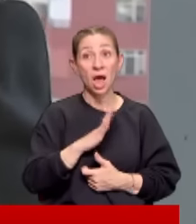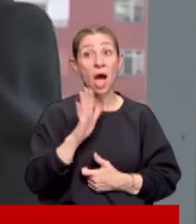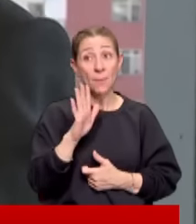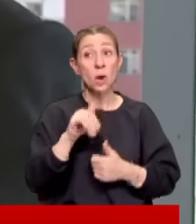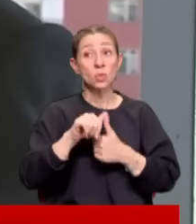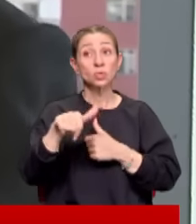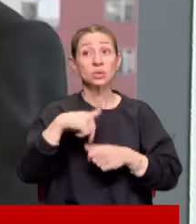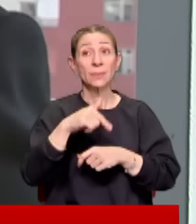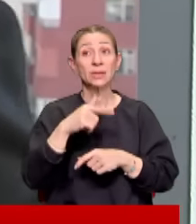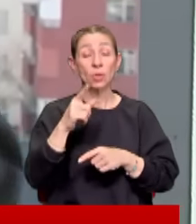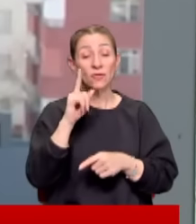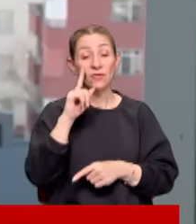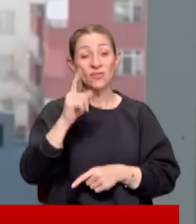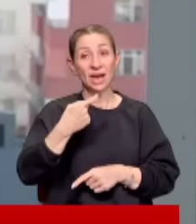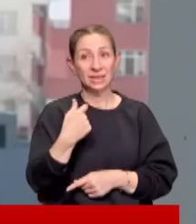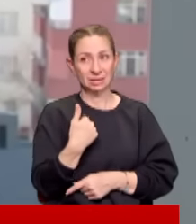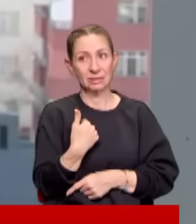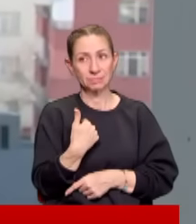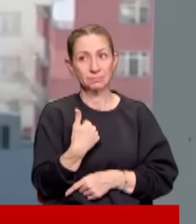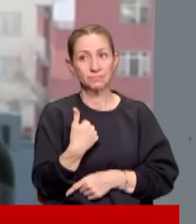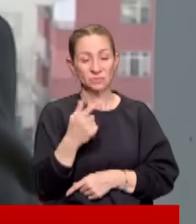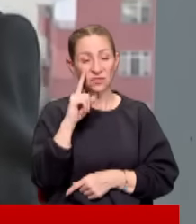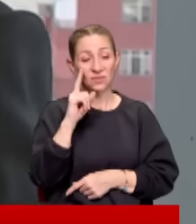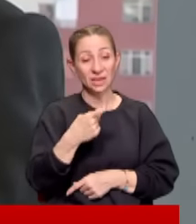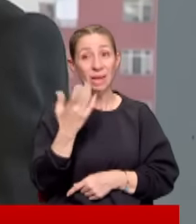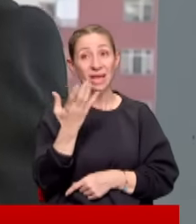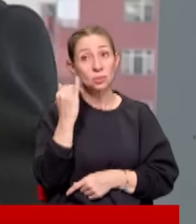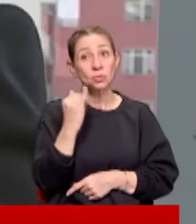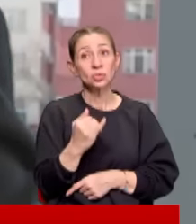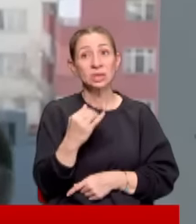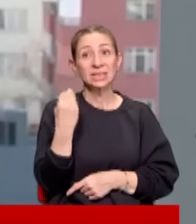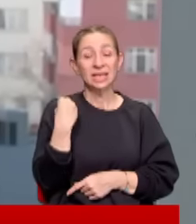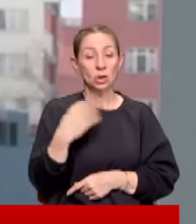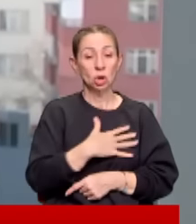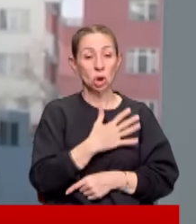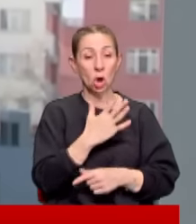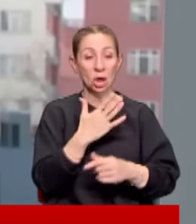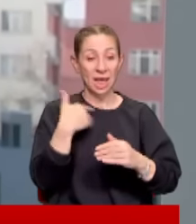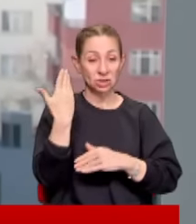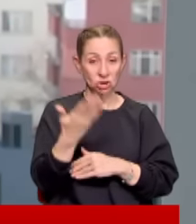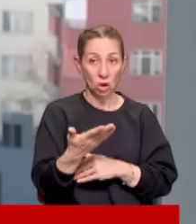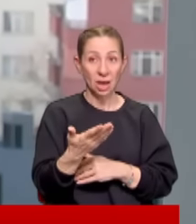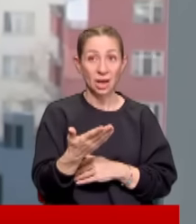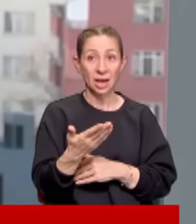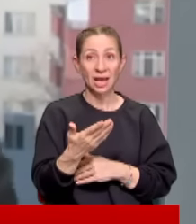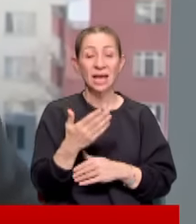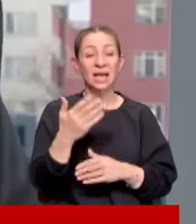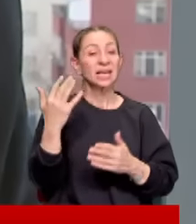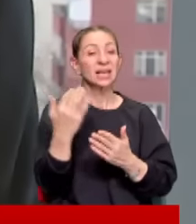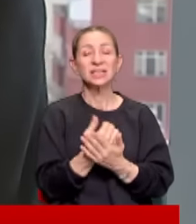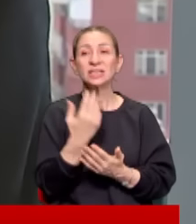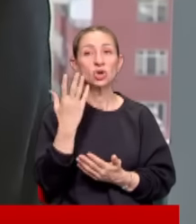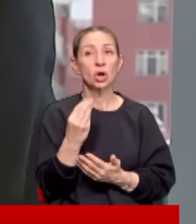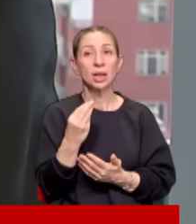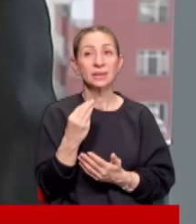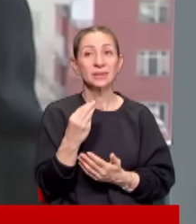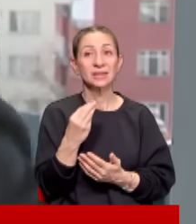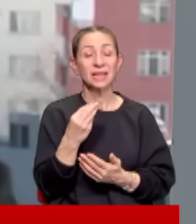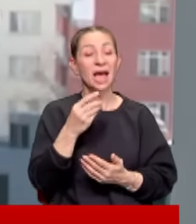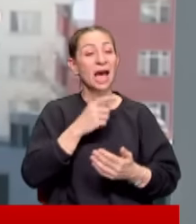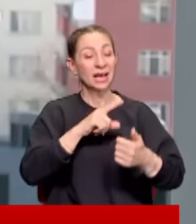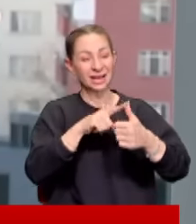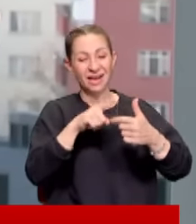uzun zamandır böyle bir farkındalıktayım. Bu farkındalığı en azından yeni kongremizden sonra seçilecek mevcut